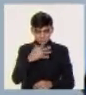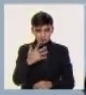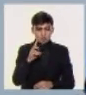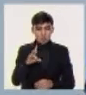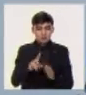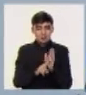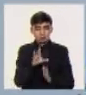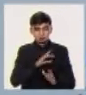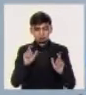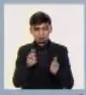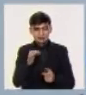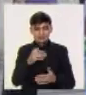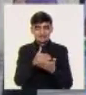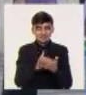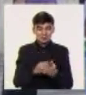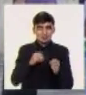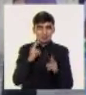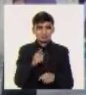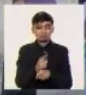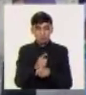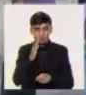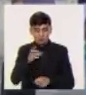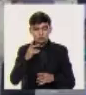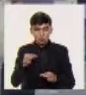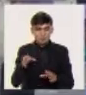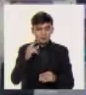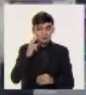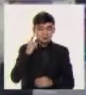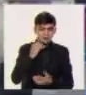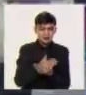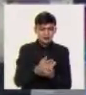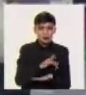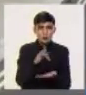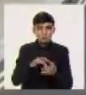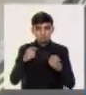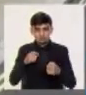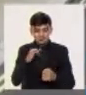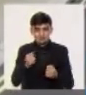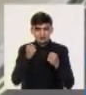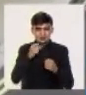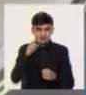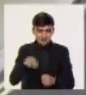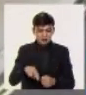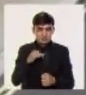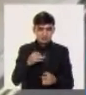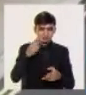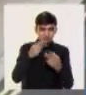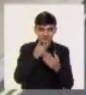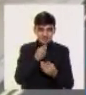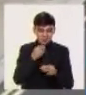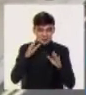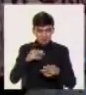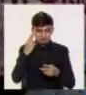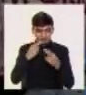ноября, вернется система региональных ограничений. Но уже известно, что откроются торговые центры, тренажерные залы, салоны красоты. А